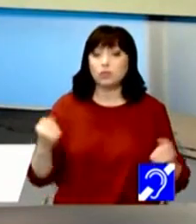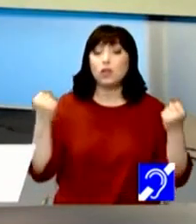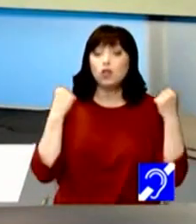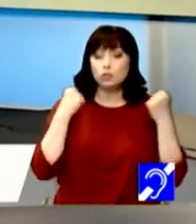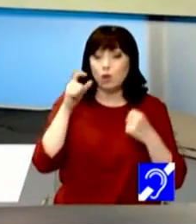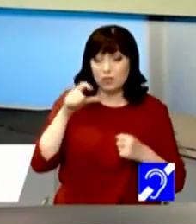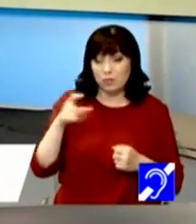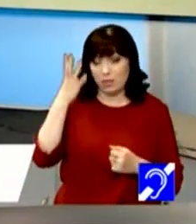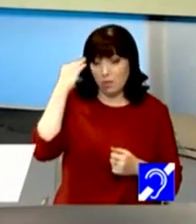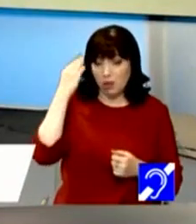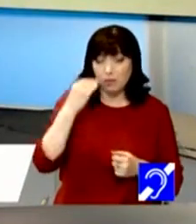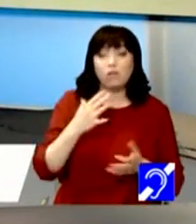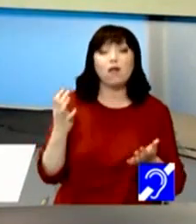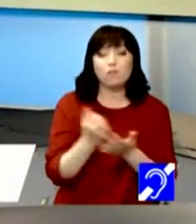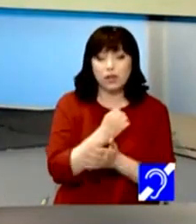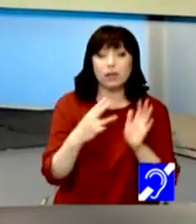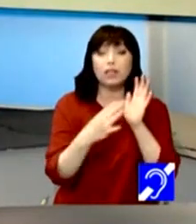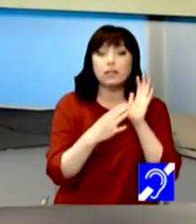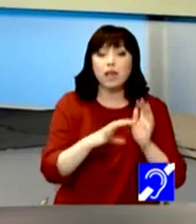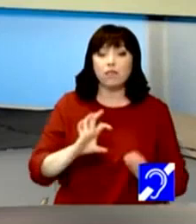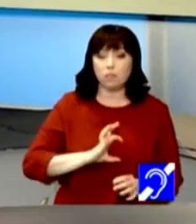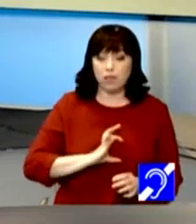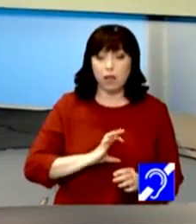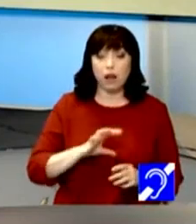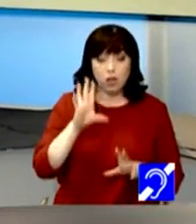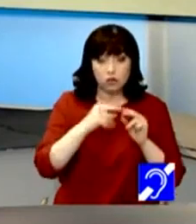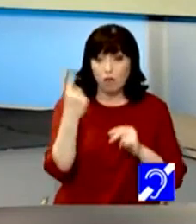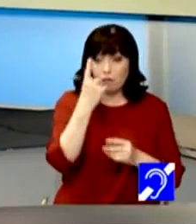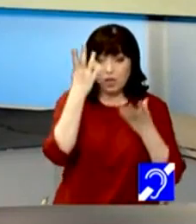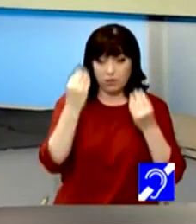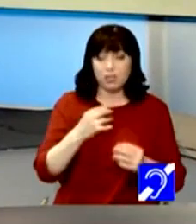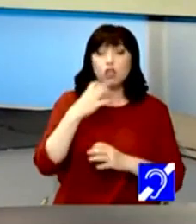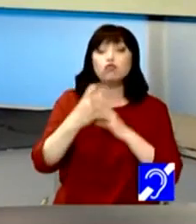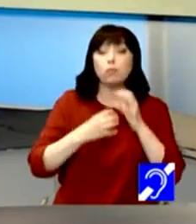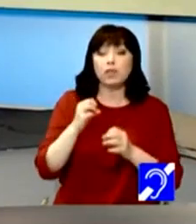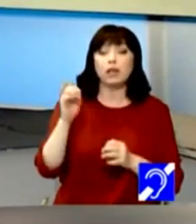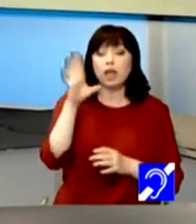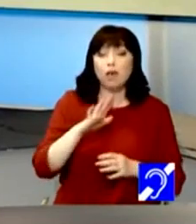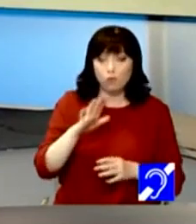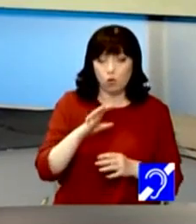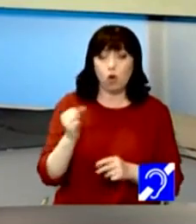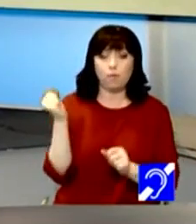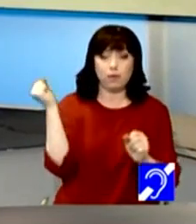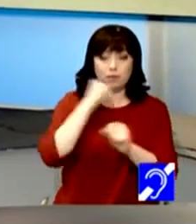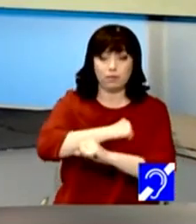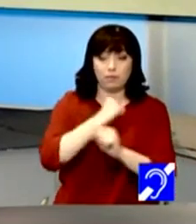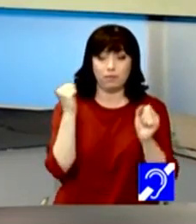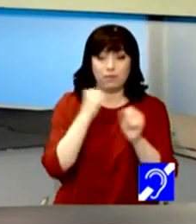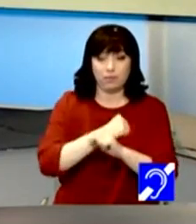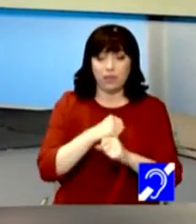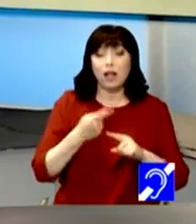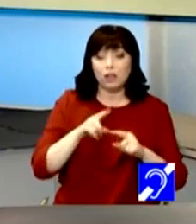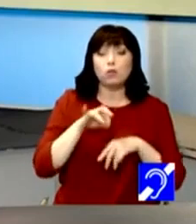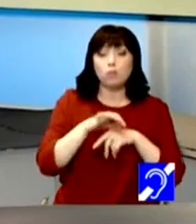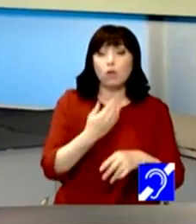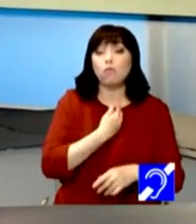Sportivii din Republica Moldova au cucerit 9 medalii în prima zi de concurs la Campionatul European de Arm Wrestling, ce se desfășoară la București.